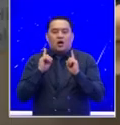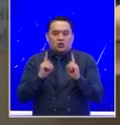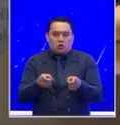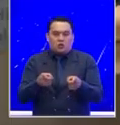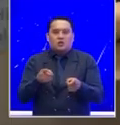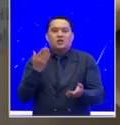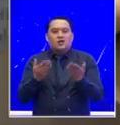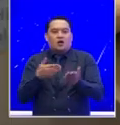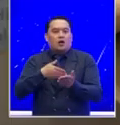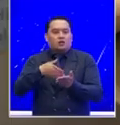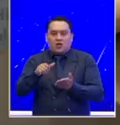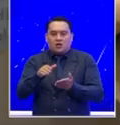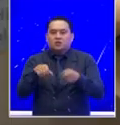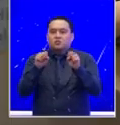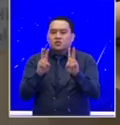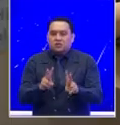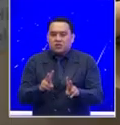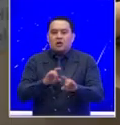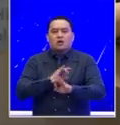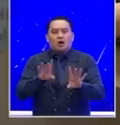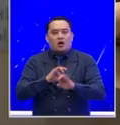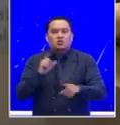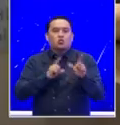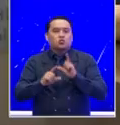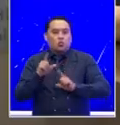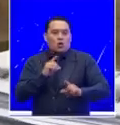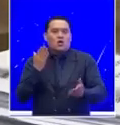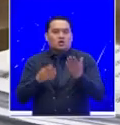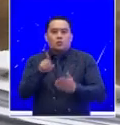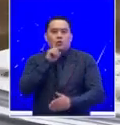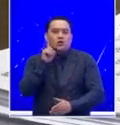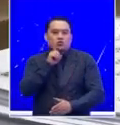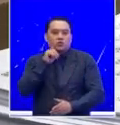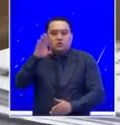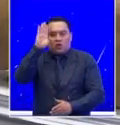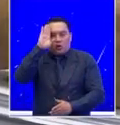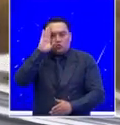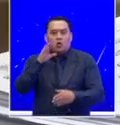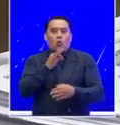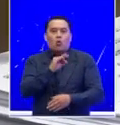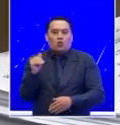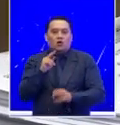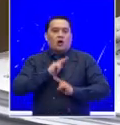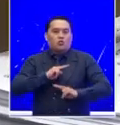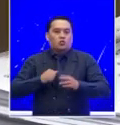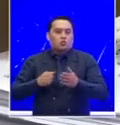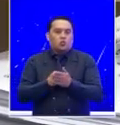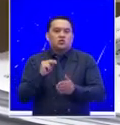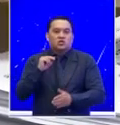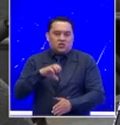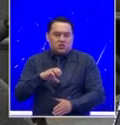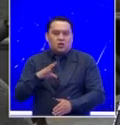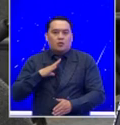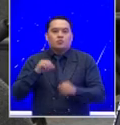или отказано». Отдельно специалисты остановились на студентах. Если молодой человек или девушка официально работали до ЧС,